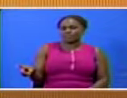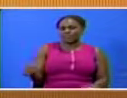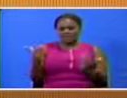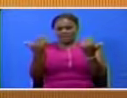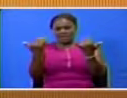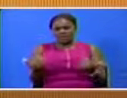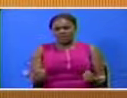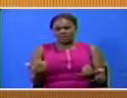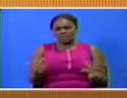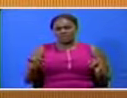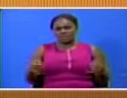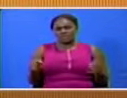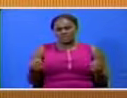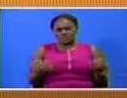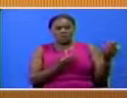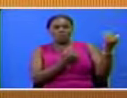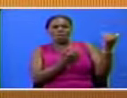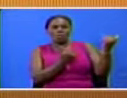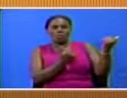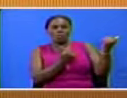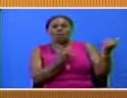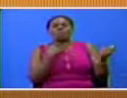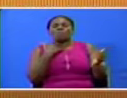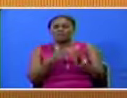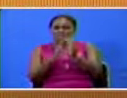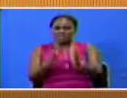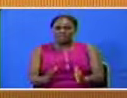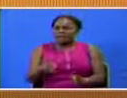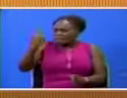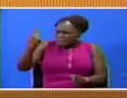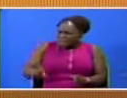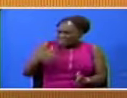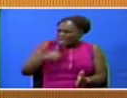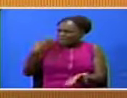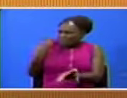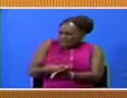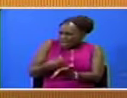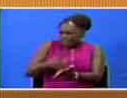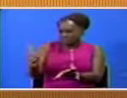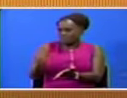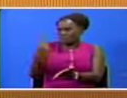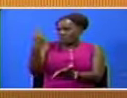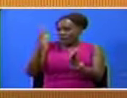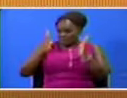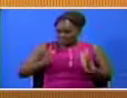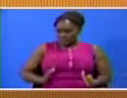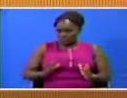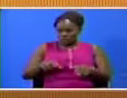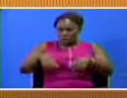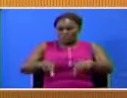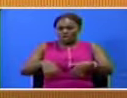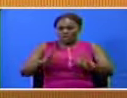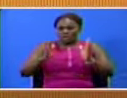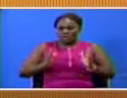Sasa kwa taarifa ambayo inazidisha matumaini kuwa ukitaka uongozi nchini Kenya sio lazima uwe na pesa. Jamaa mmoja mwendeshaji bodaboda